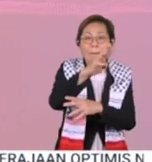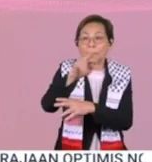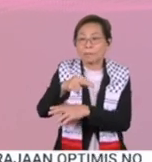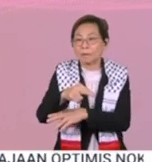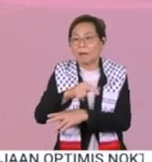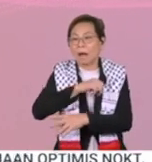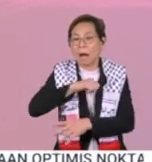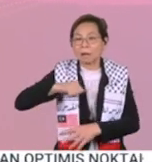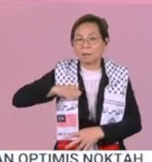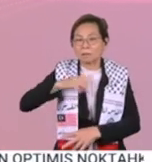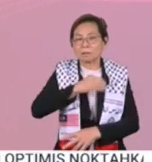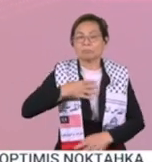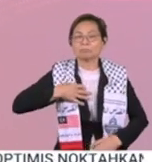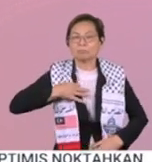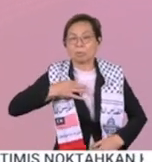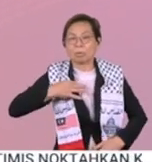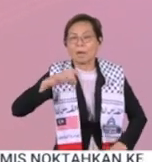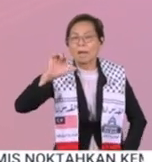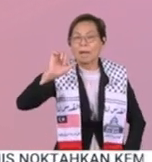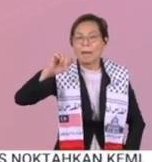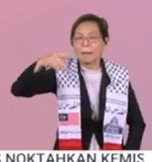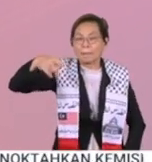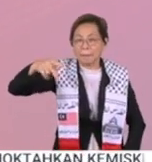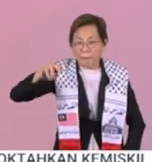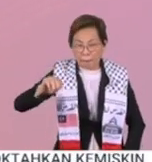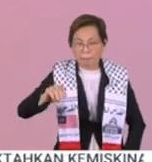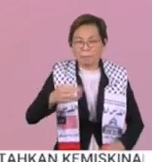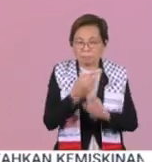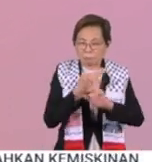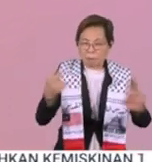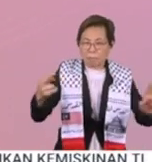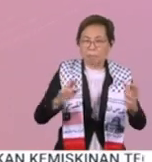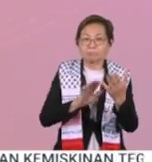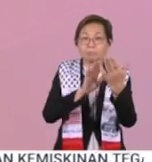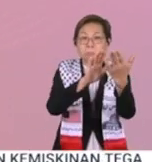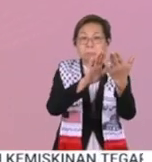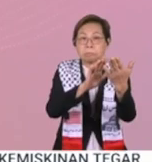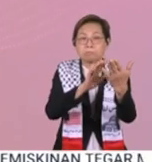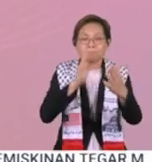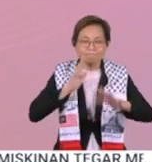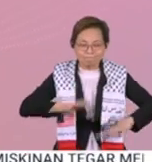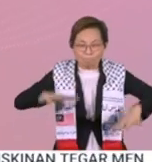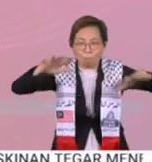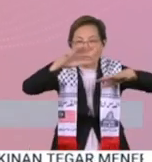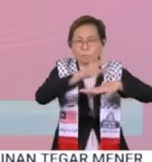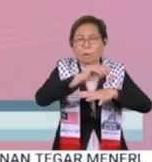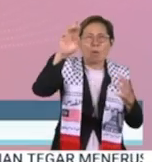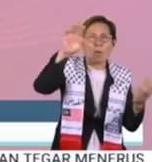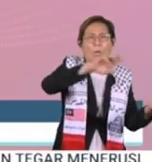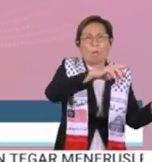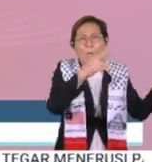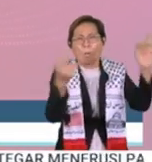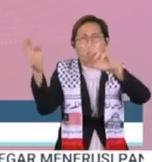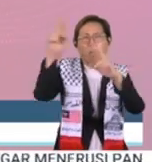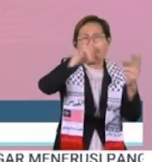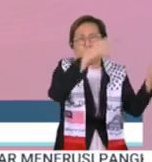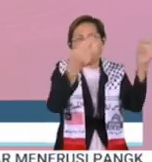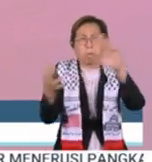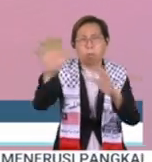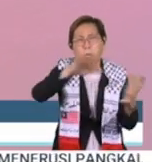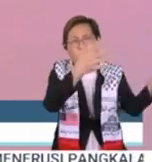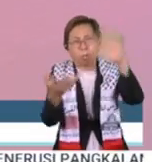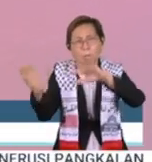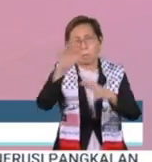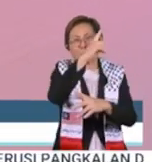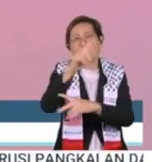14,000 anggota dan sukarelawan Angkatan Pertahanan Awam Malaysia APM siap siaga menghadapi situasi banjir dan ribut luar jangka. Ia